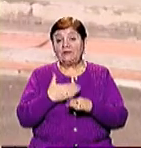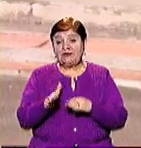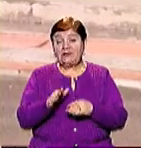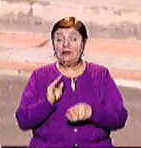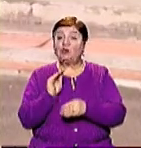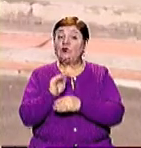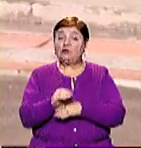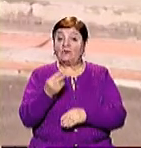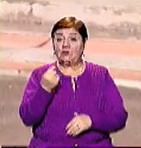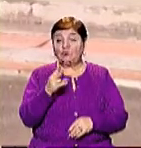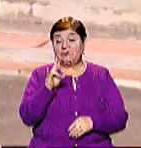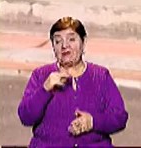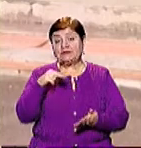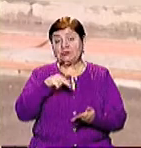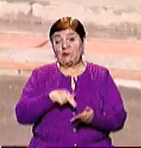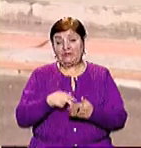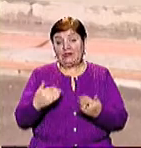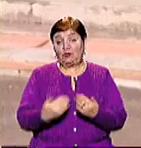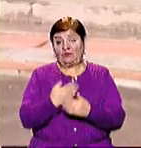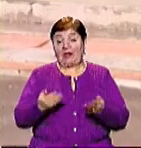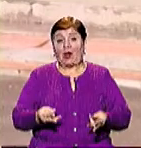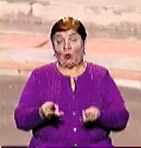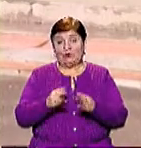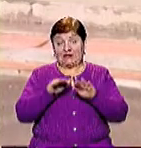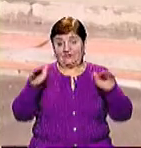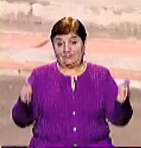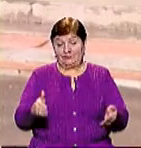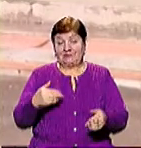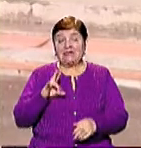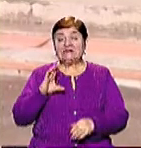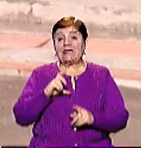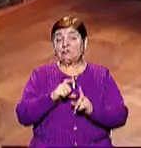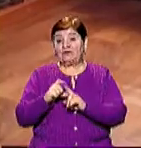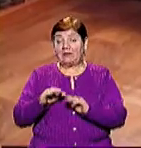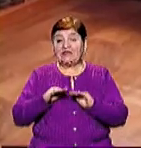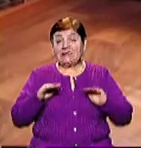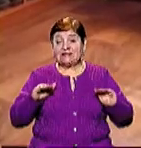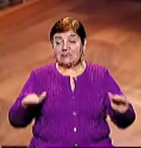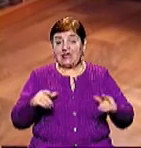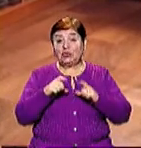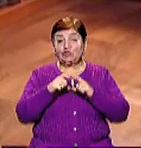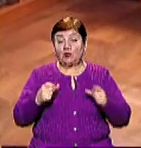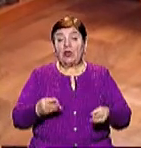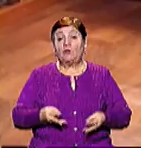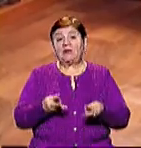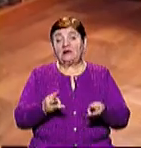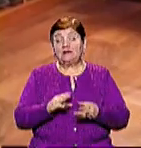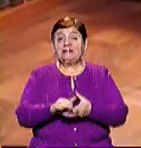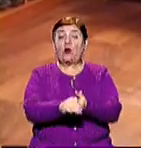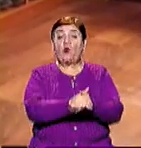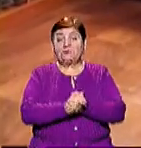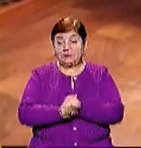виділення додаткових коштів на встановлення нових котлів. За словами Наталії Мухомедянової, дитсадки та школи міста обігріваються спільними